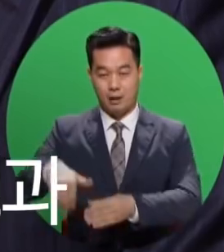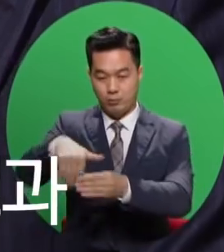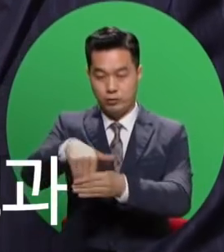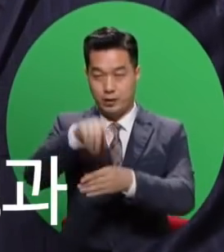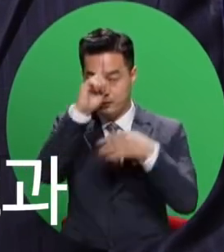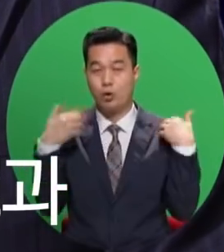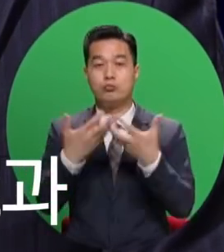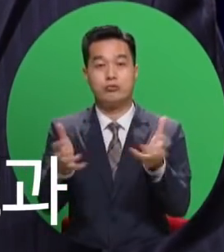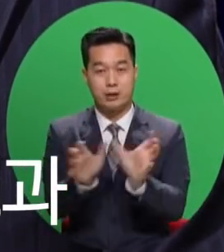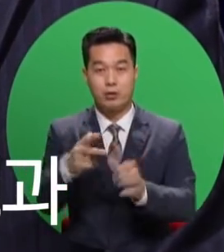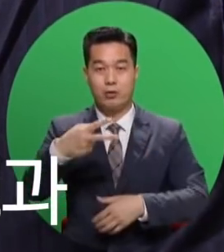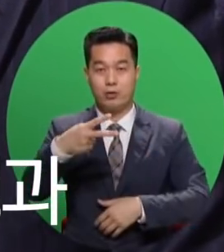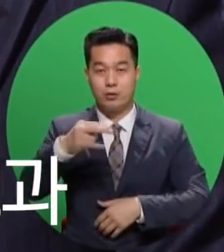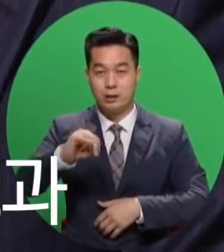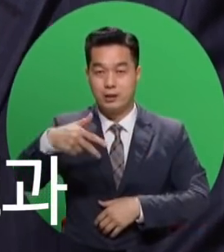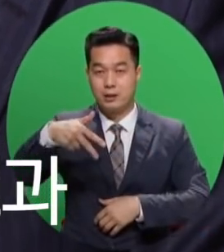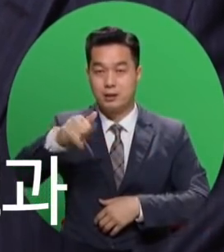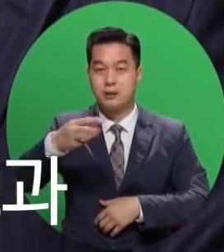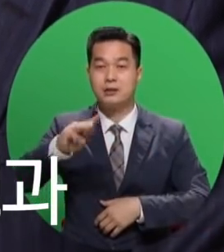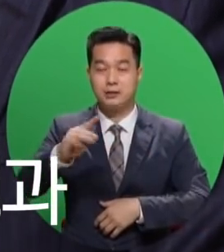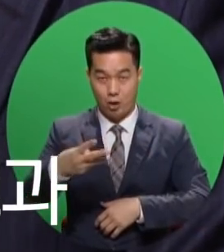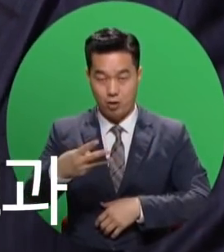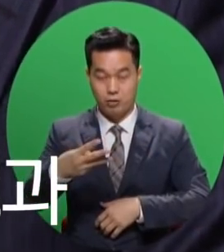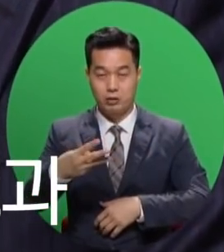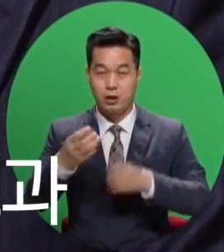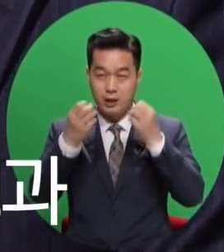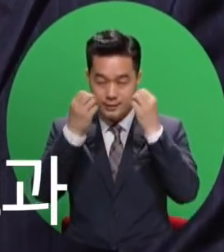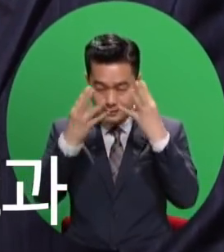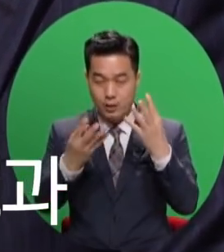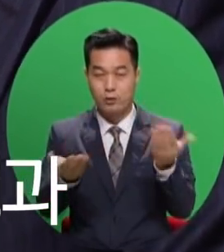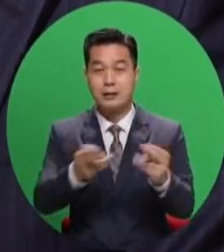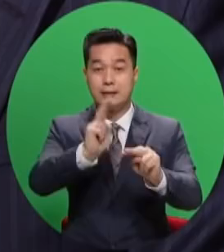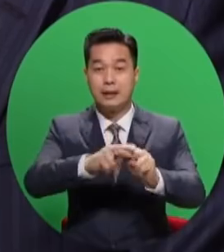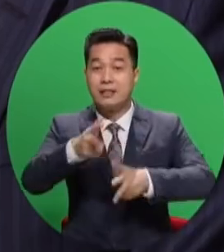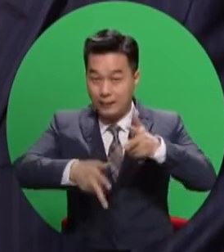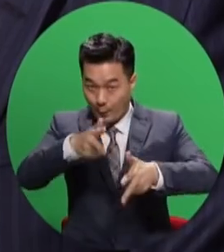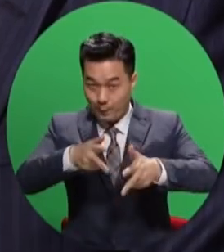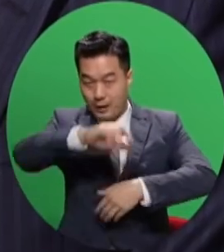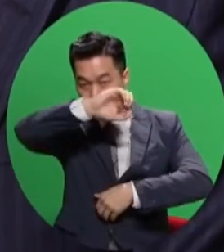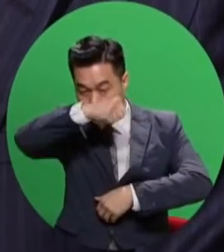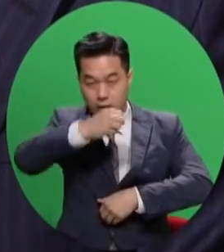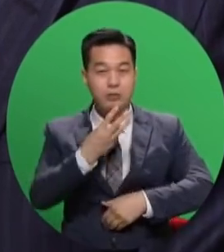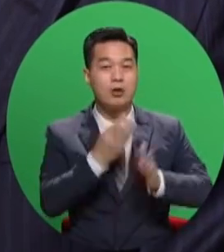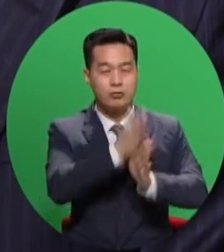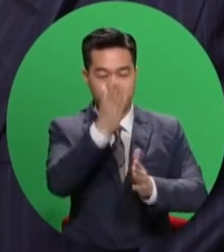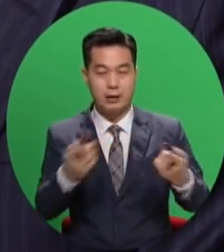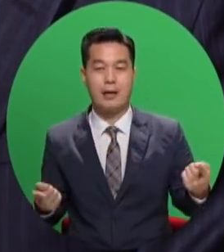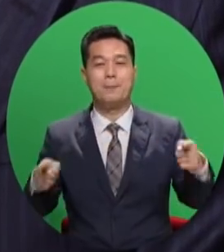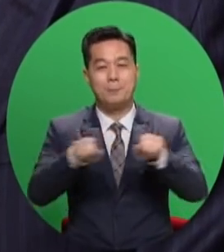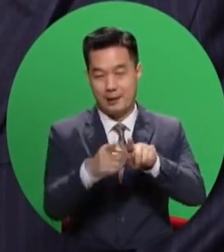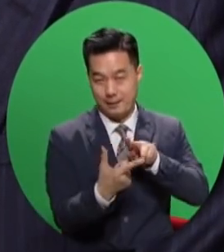하는 디지털 you'd 1 또 그린 ud 일에 투입되는 그 재정과 서울시 재정을 미스미 터 및